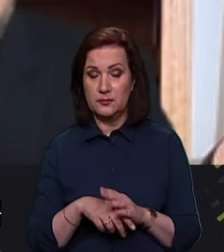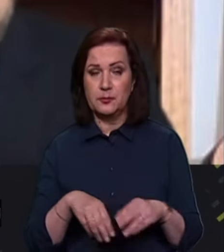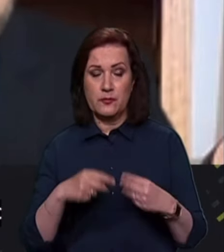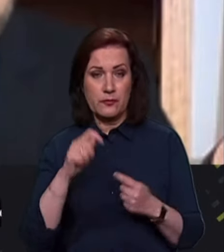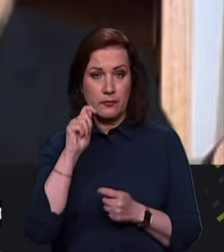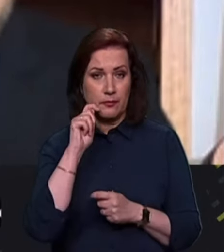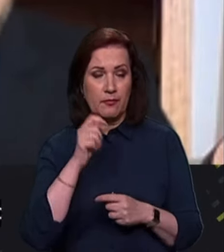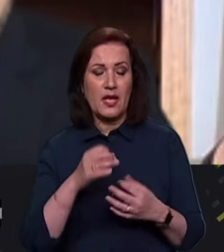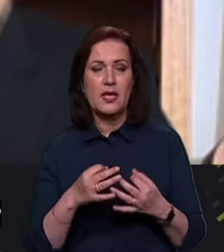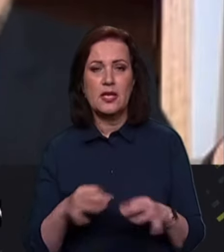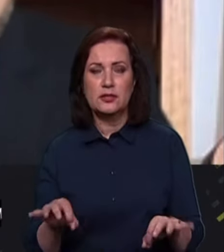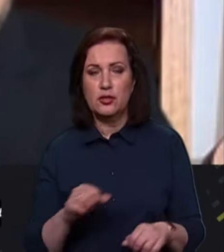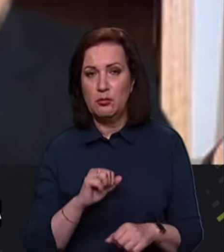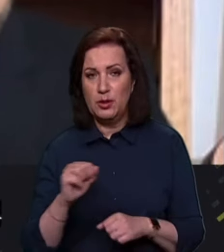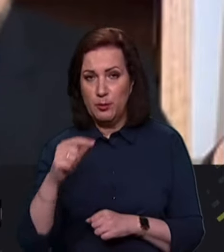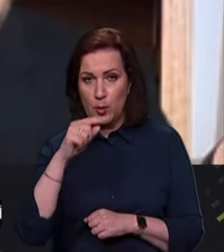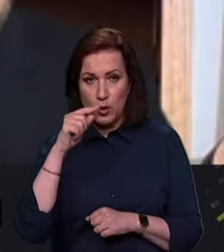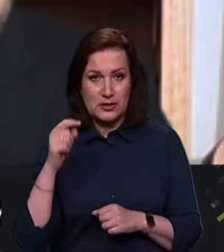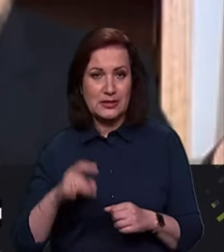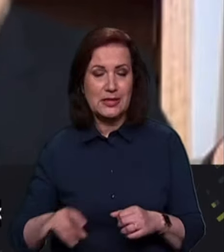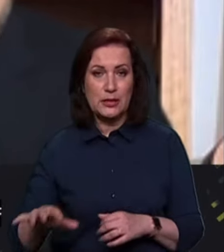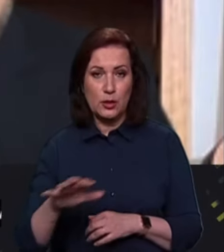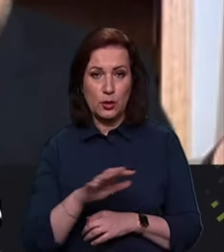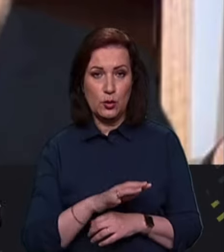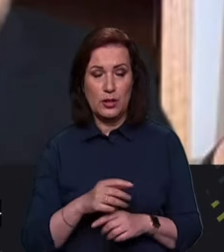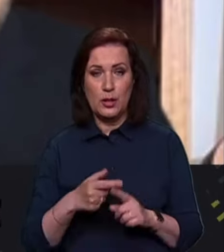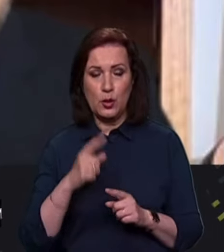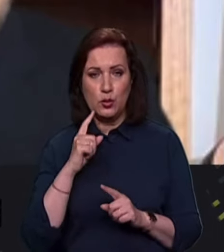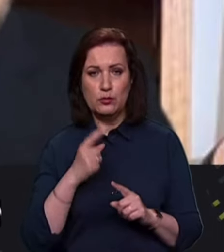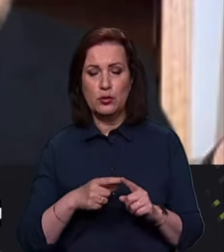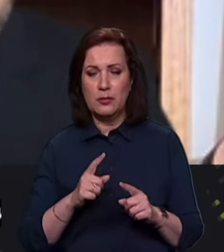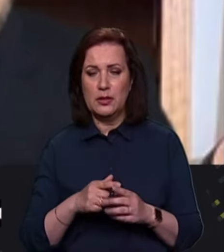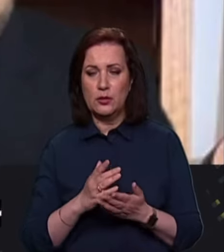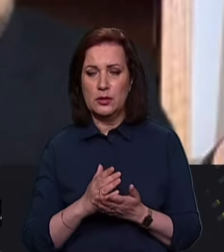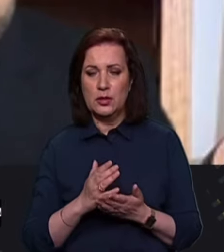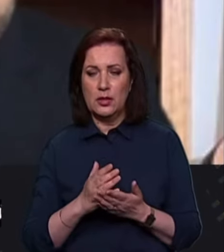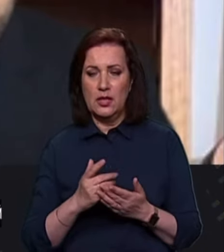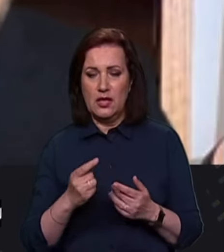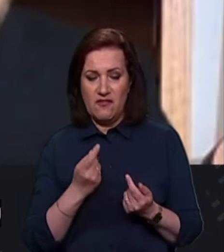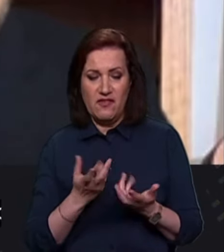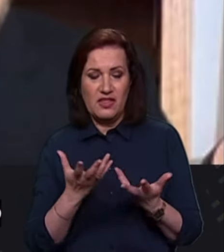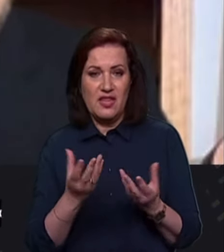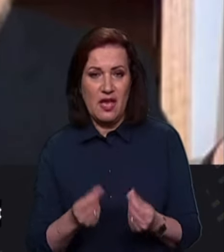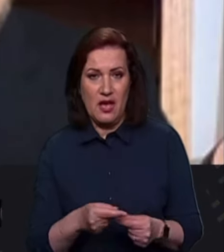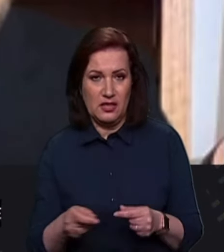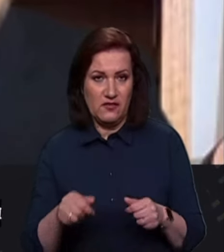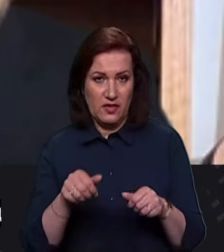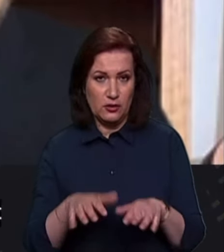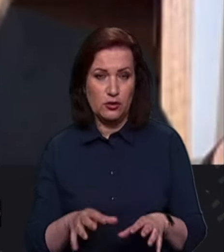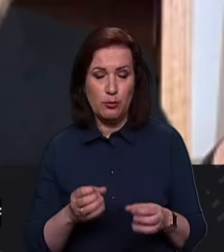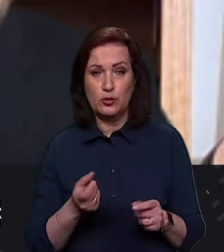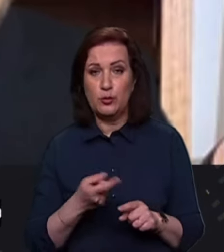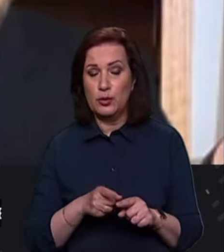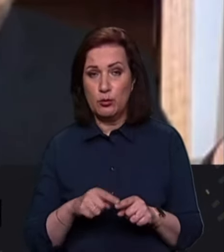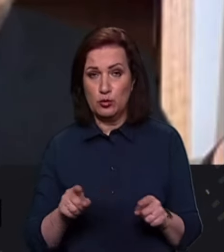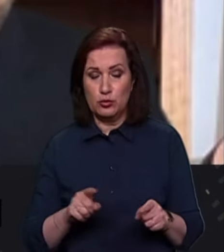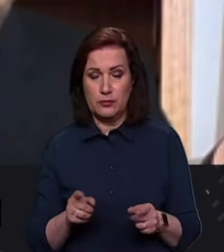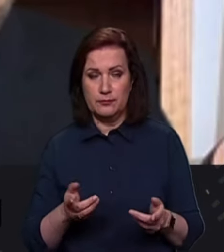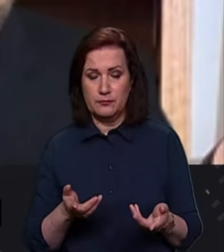дать Украине разрешение бить по российской территории. И я думаю, что мы находимся буквально в днях от этого решения. Просто потому,